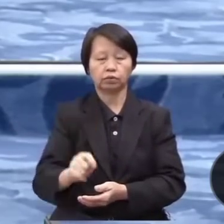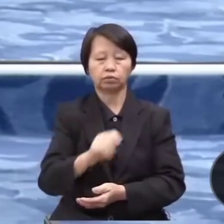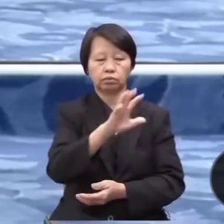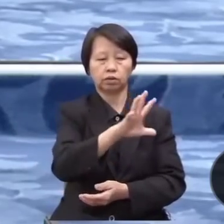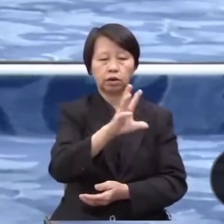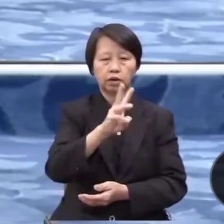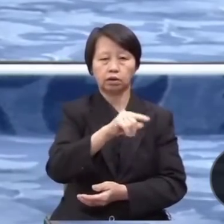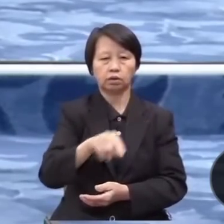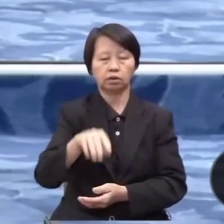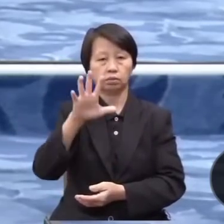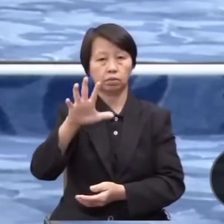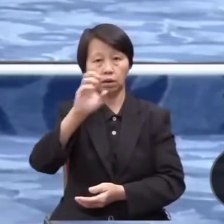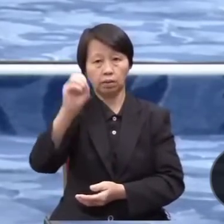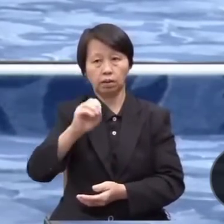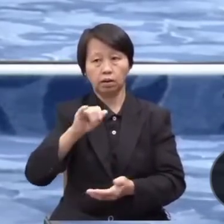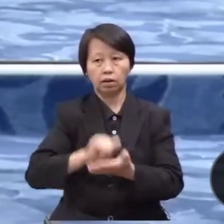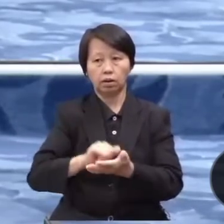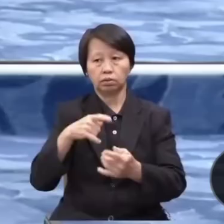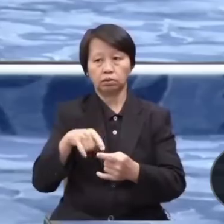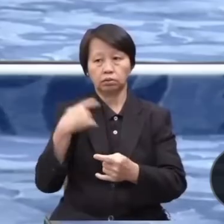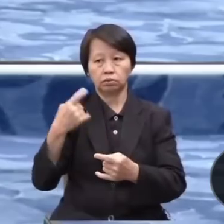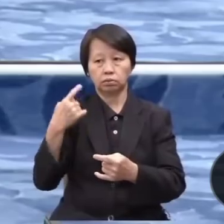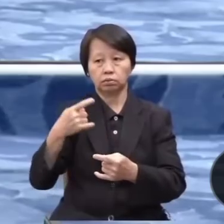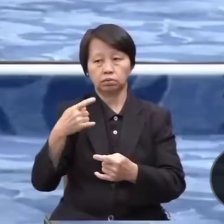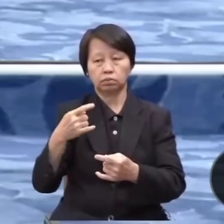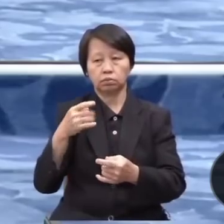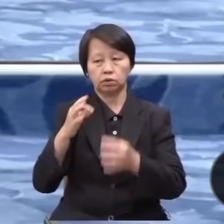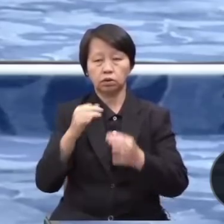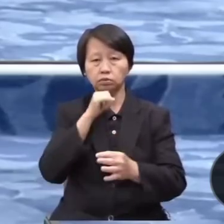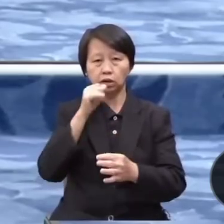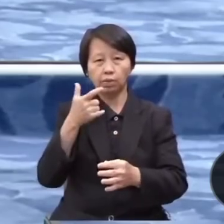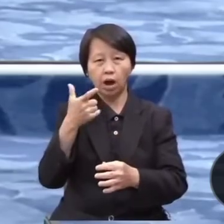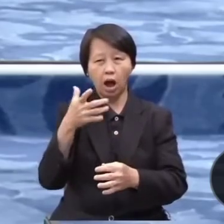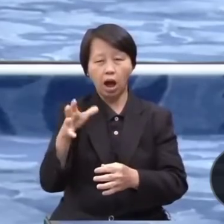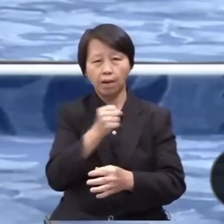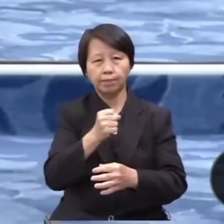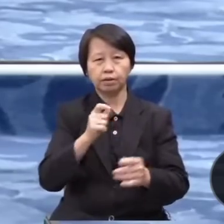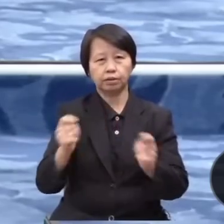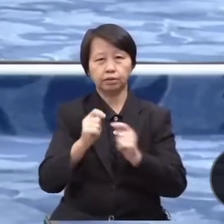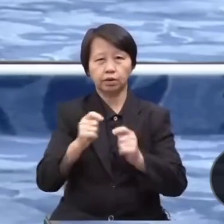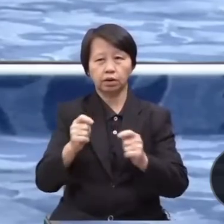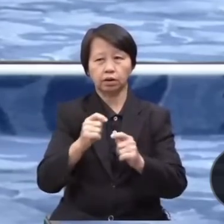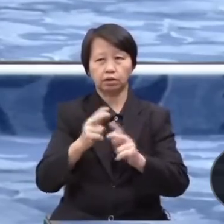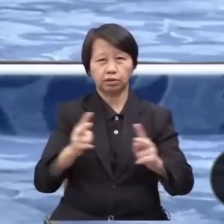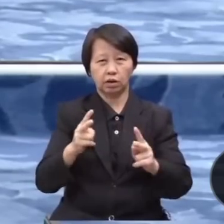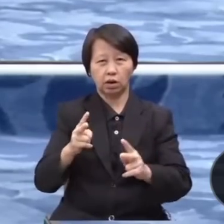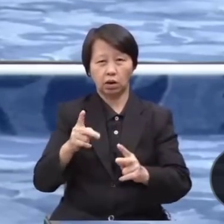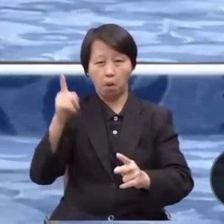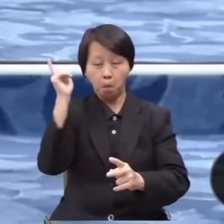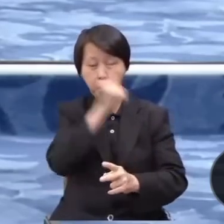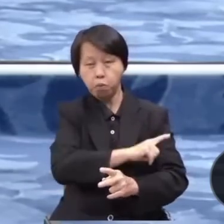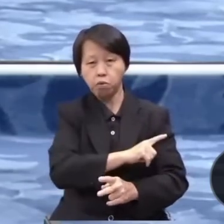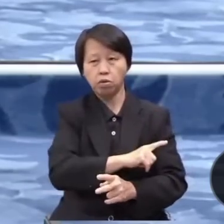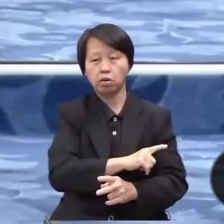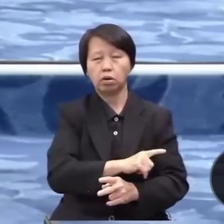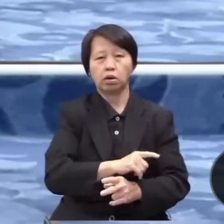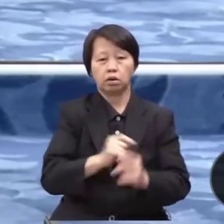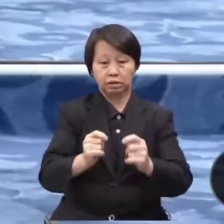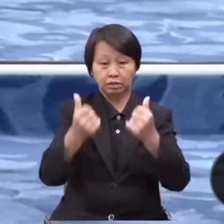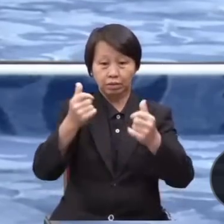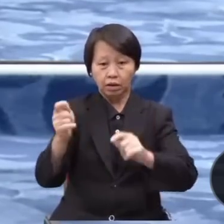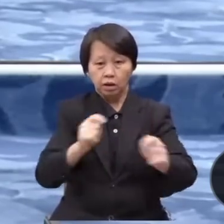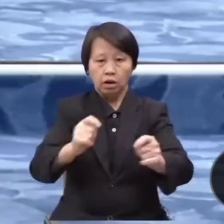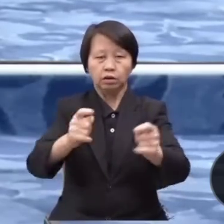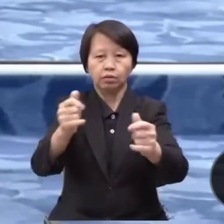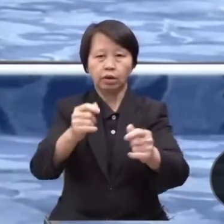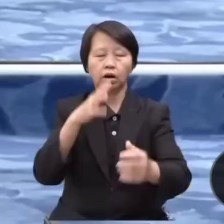56% ke 5%. Tapi itu agak terlalu gradual, ya, kerana kita tidak mahu ambil tindakan yang terlalu keras yang atau cepat